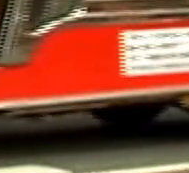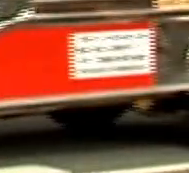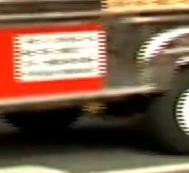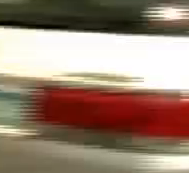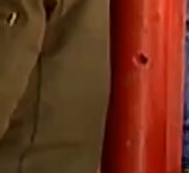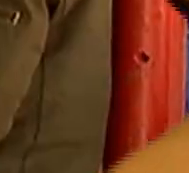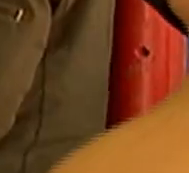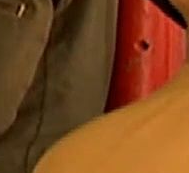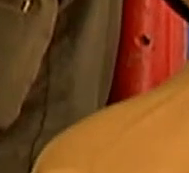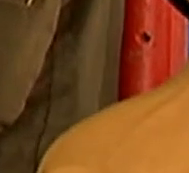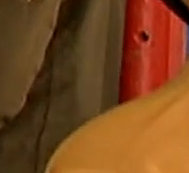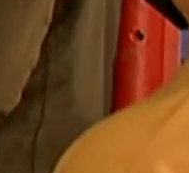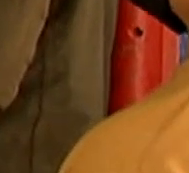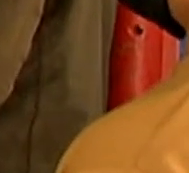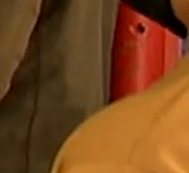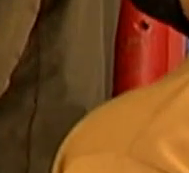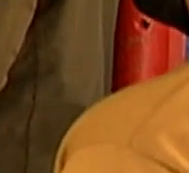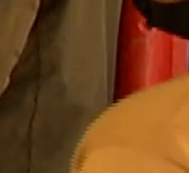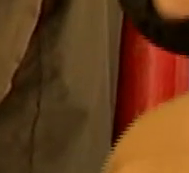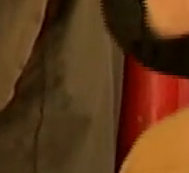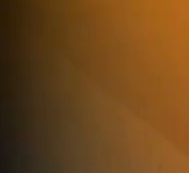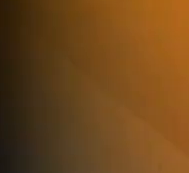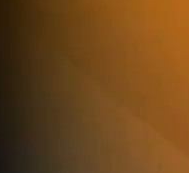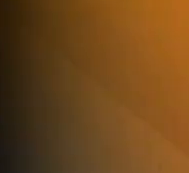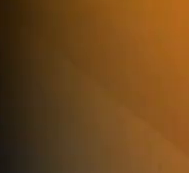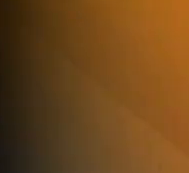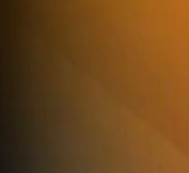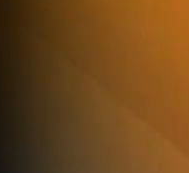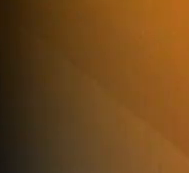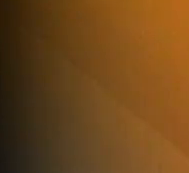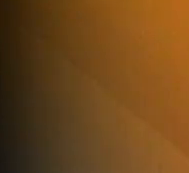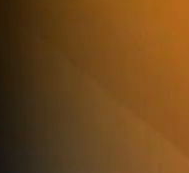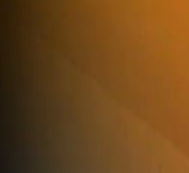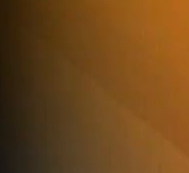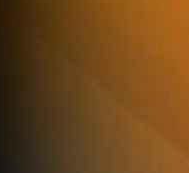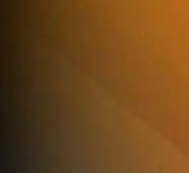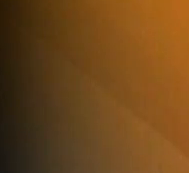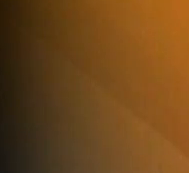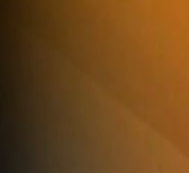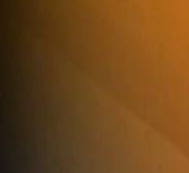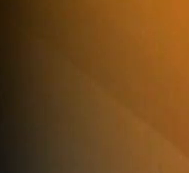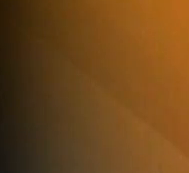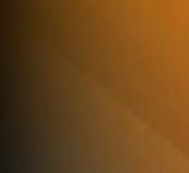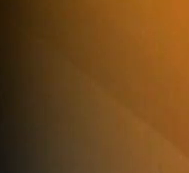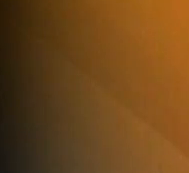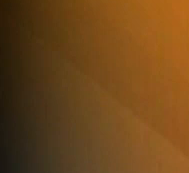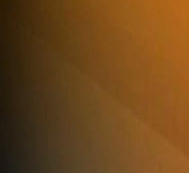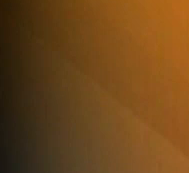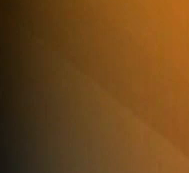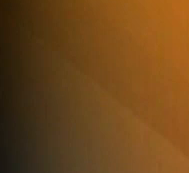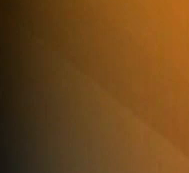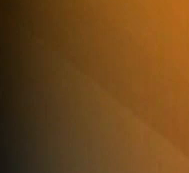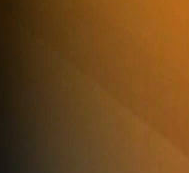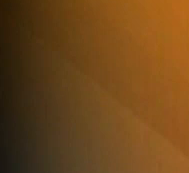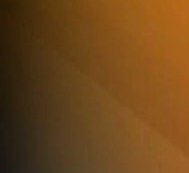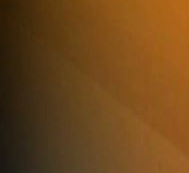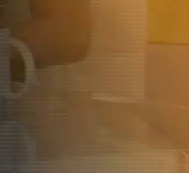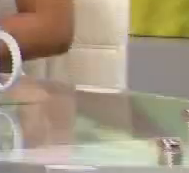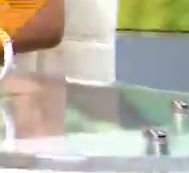Susunod, kaso ng pananaksak ng isang estudyante sa loob ng paaralan sa Quezon City, ikinababahala ng Department of